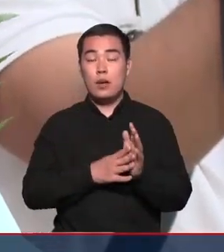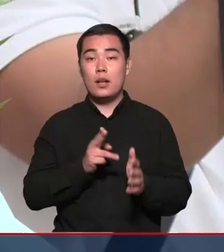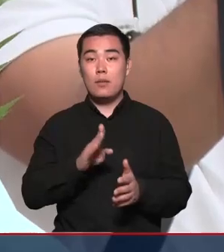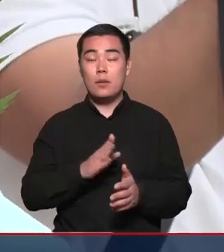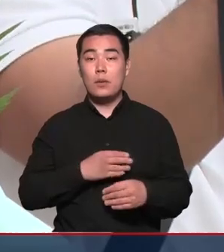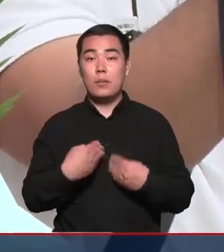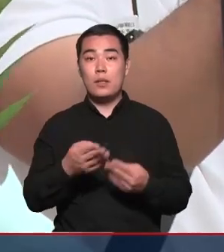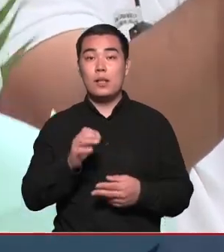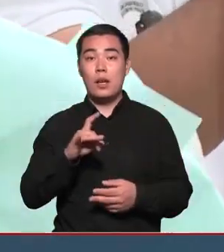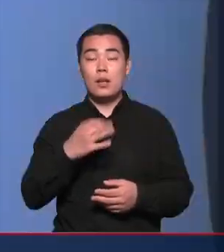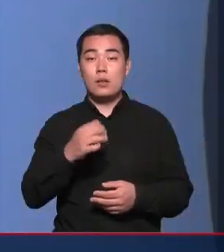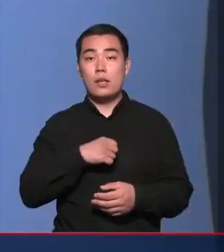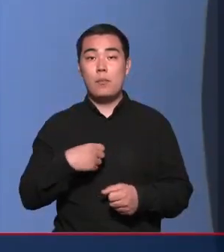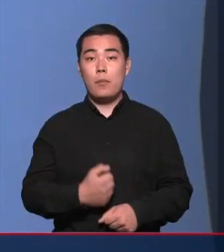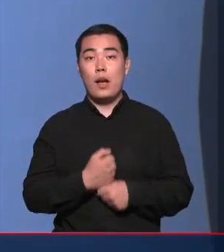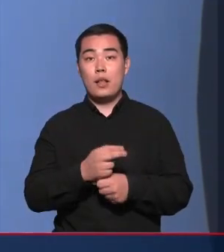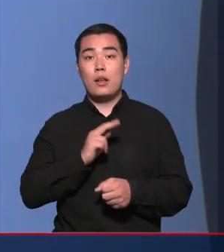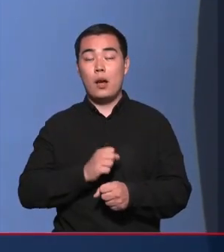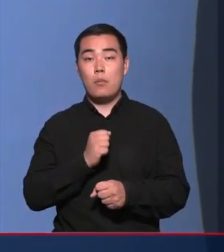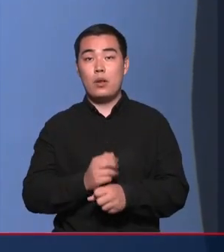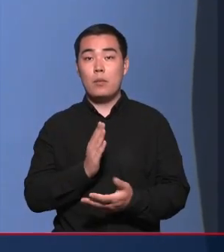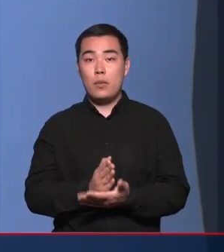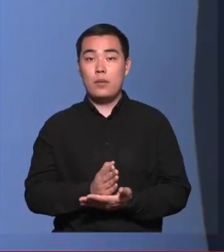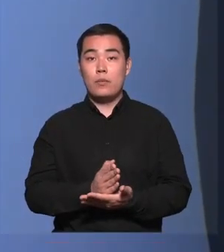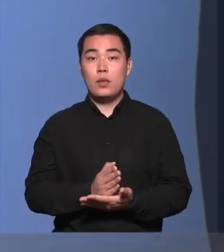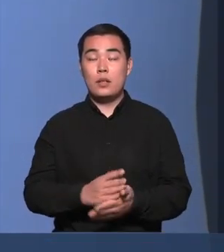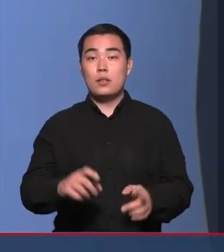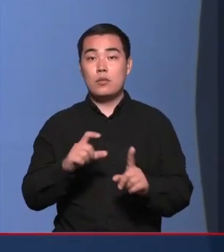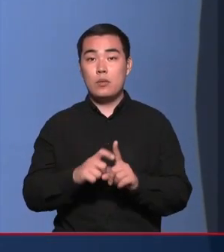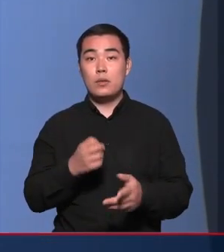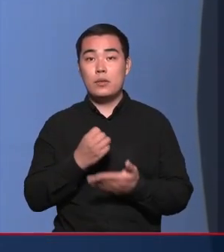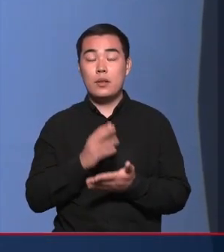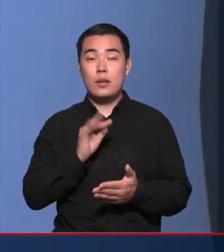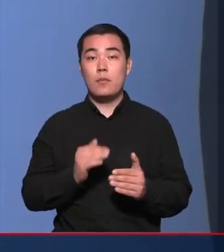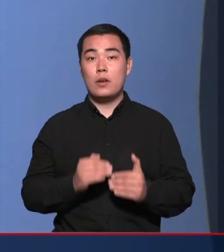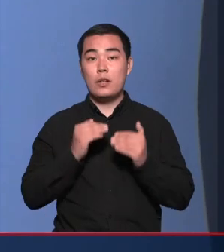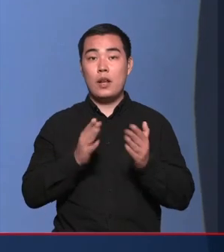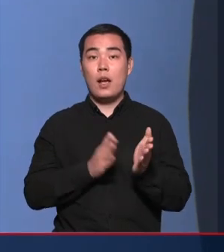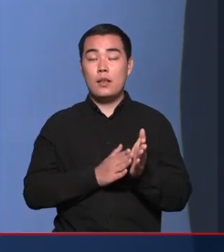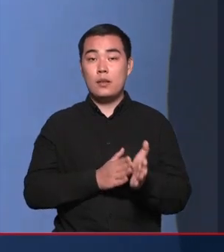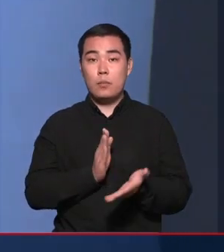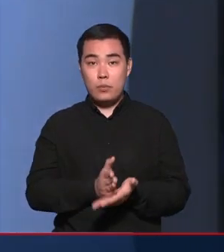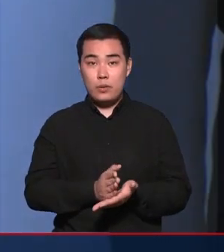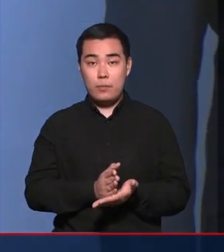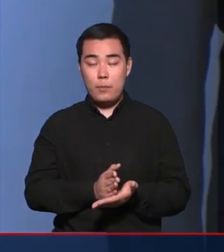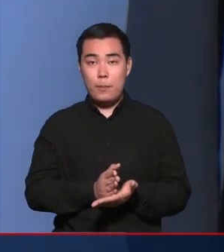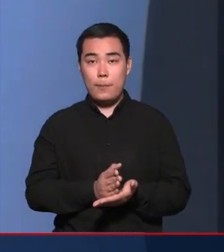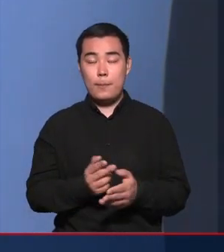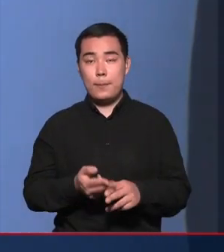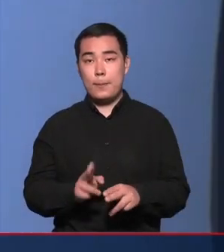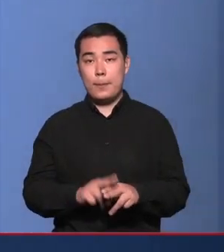дара президенттік бастамалар қорынан жасалып отыр. Сіз құдіретін жоғары бағалаймыз.